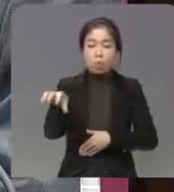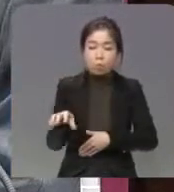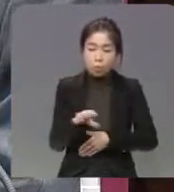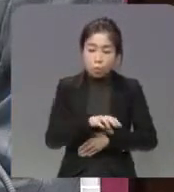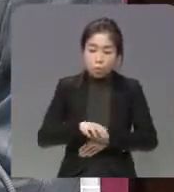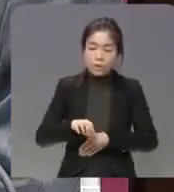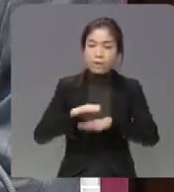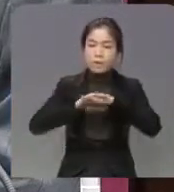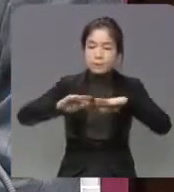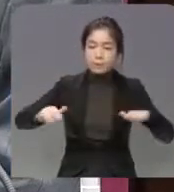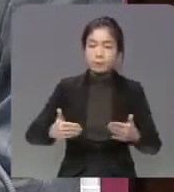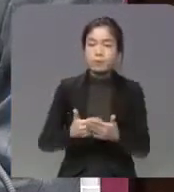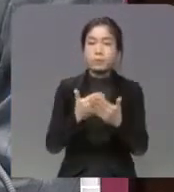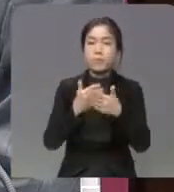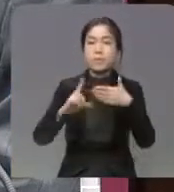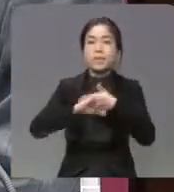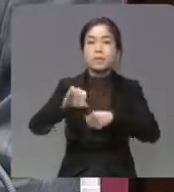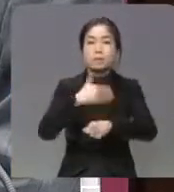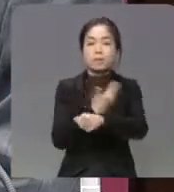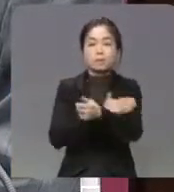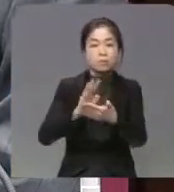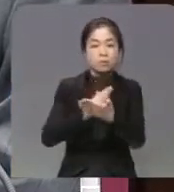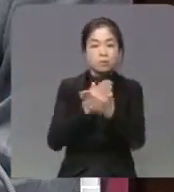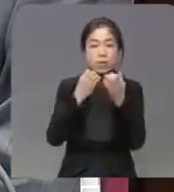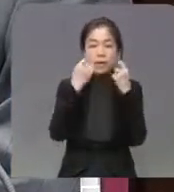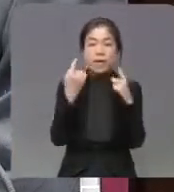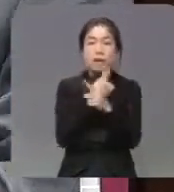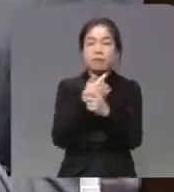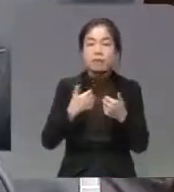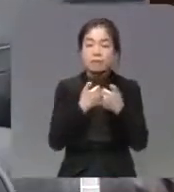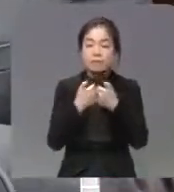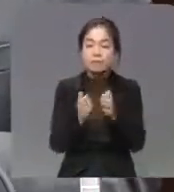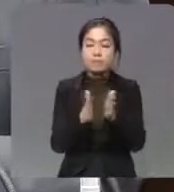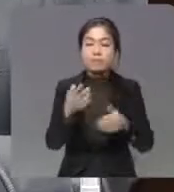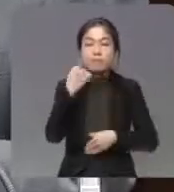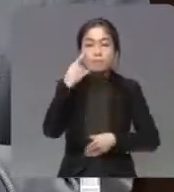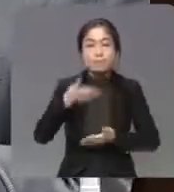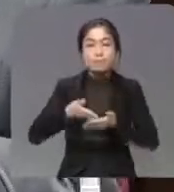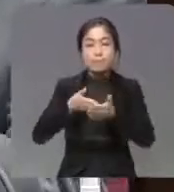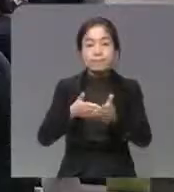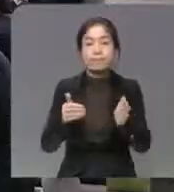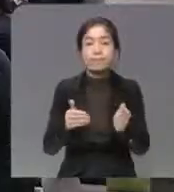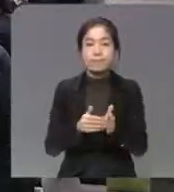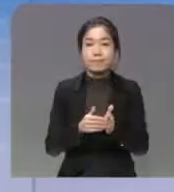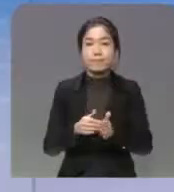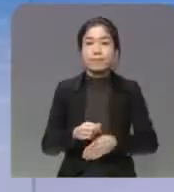골고루 발전시키는 지방분권 대혁신 논의를 시작해보자고 제안했습니다.